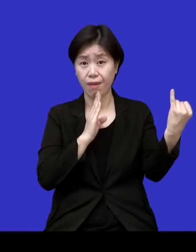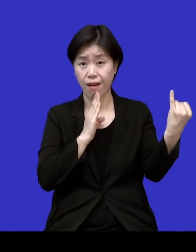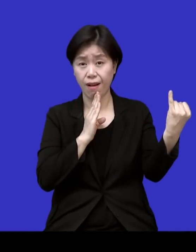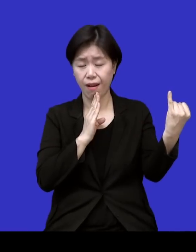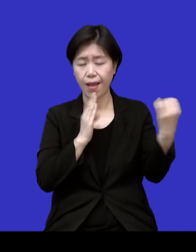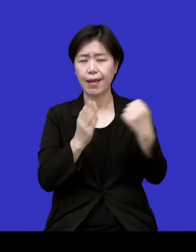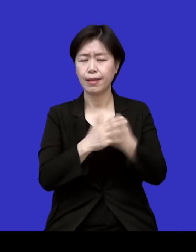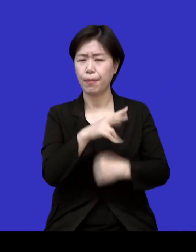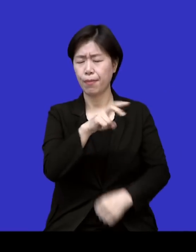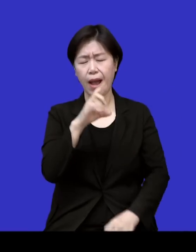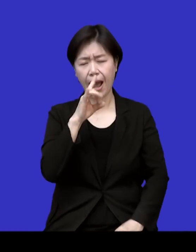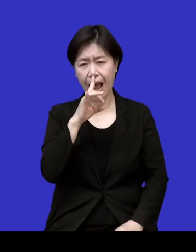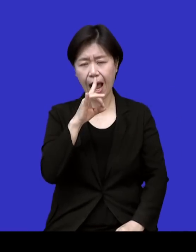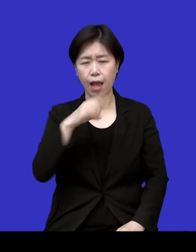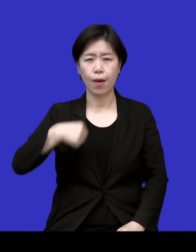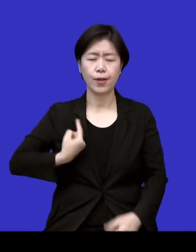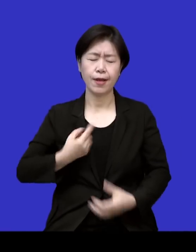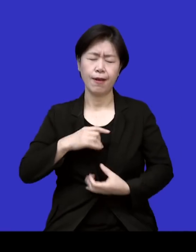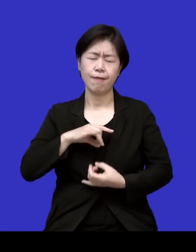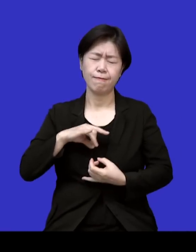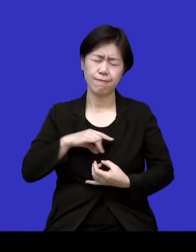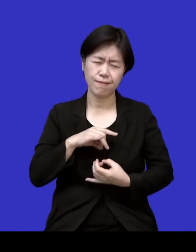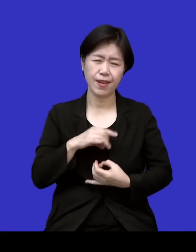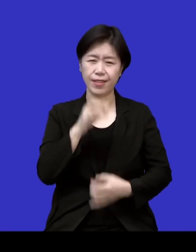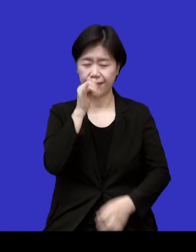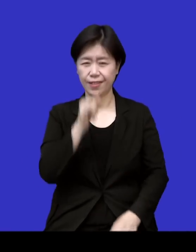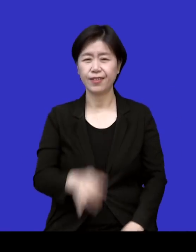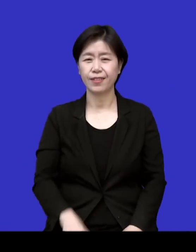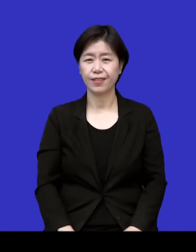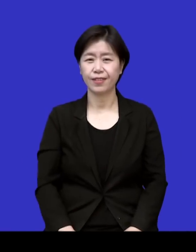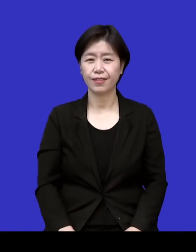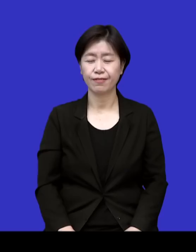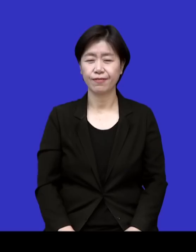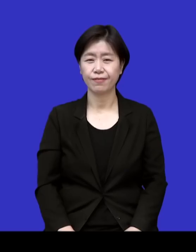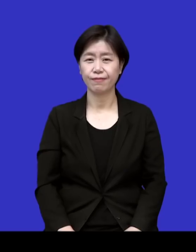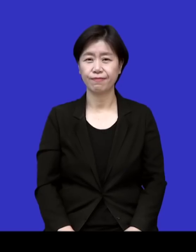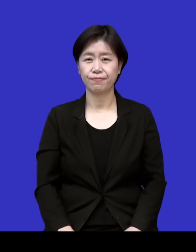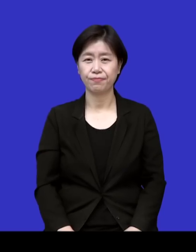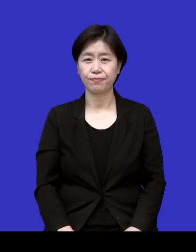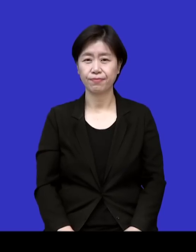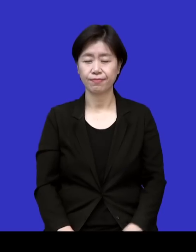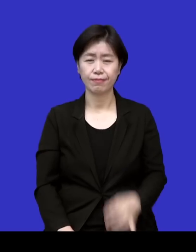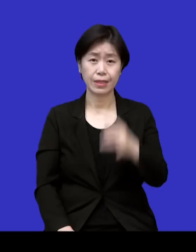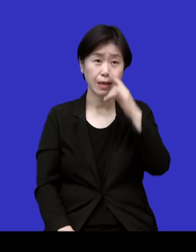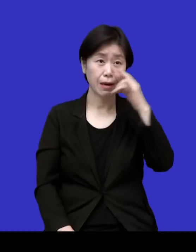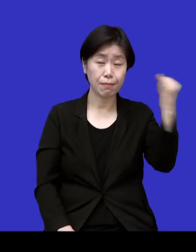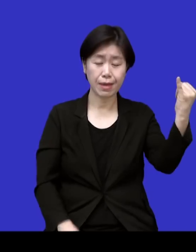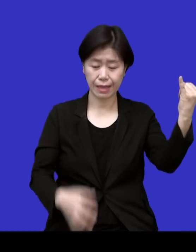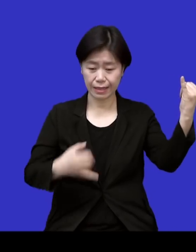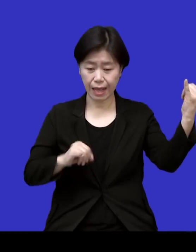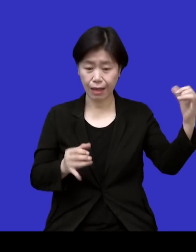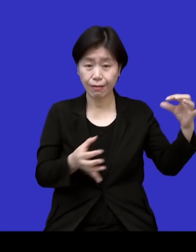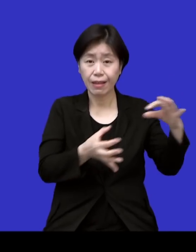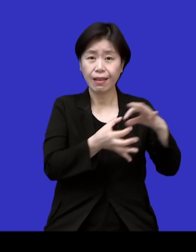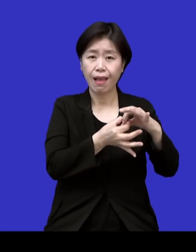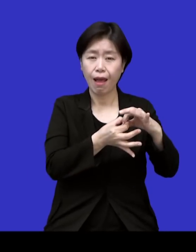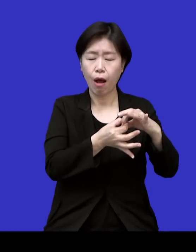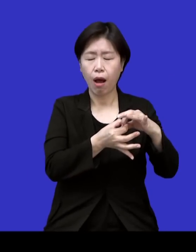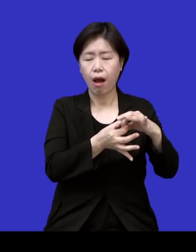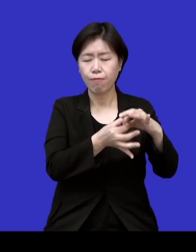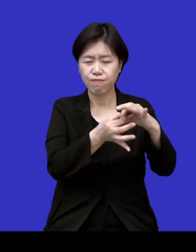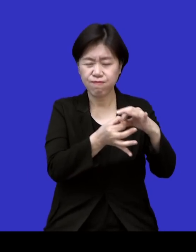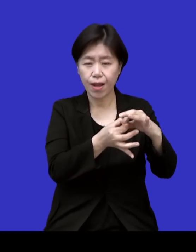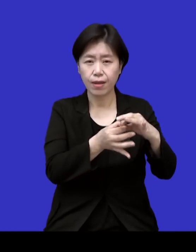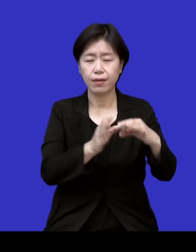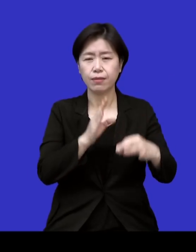해요. 그게 엄마와 딸의 관계가 예. 정말 힘들더라고요. 가까이 있기 때문에 네네.